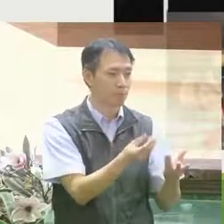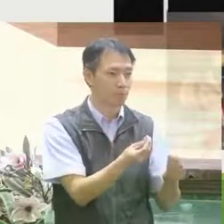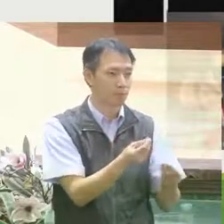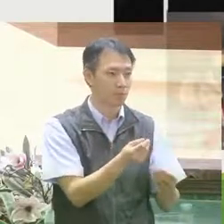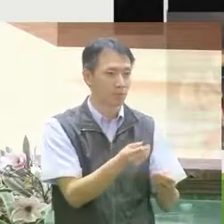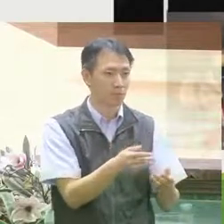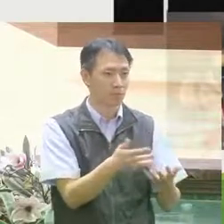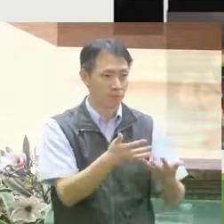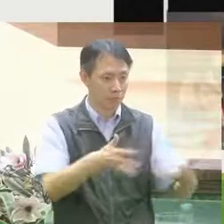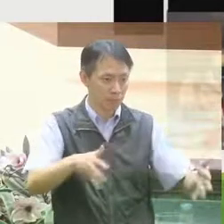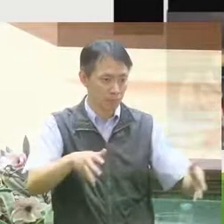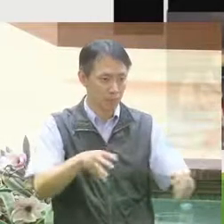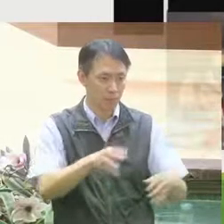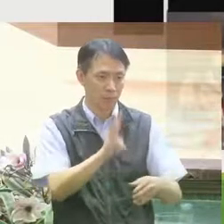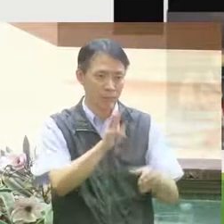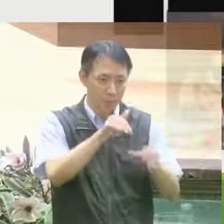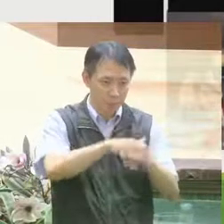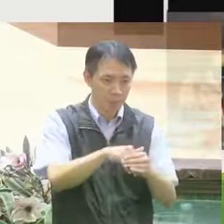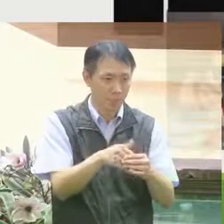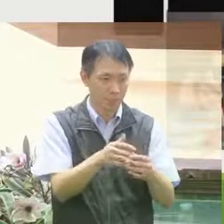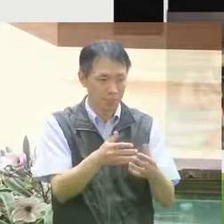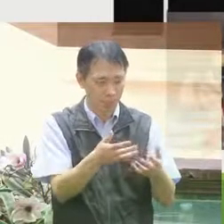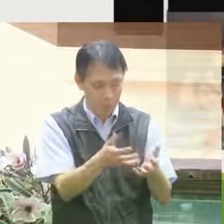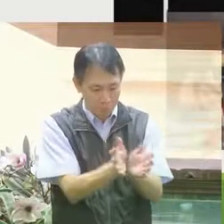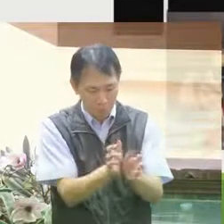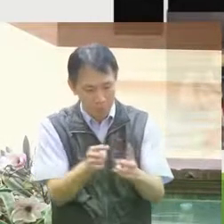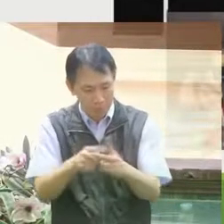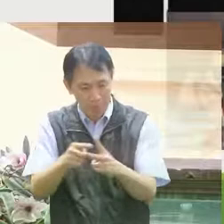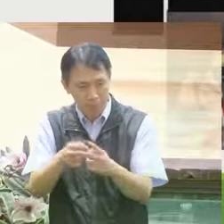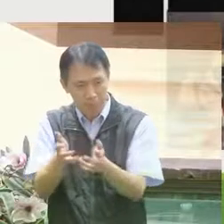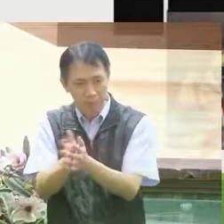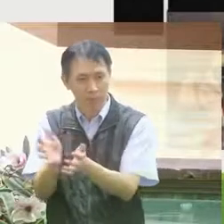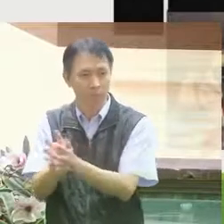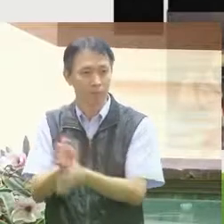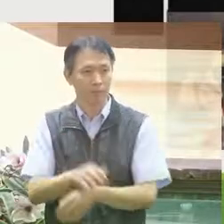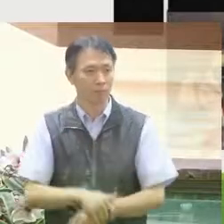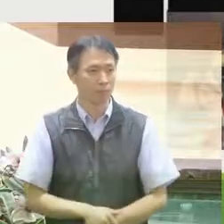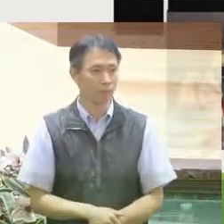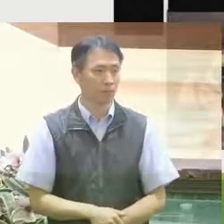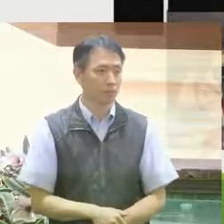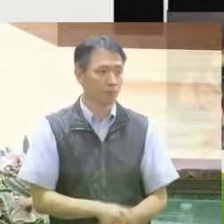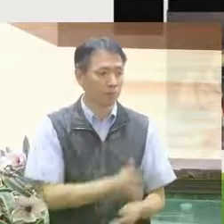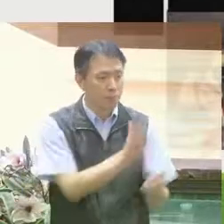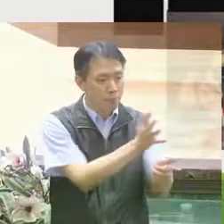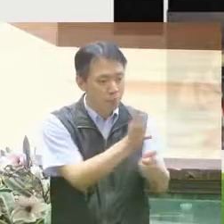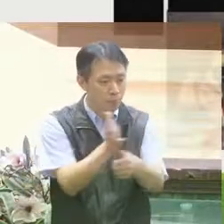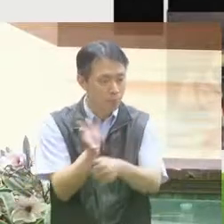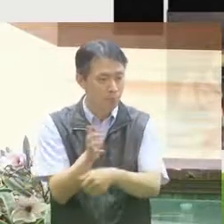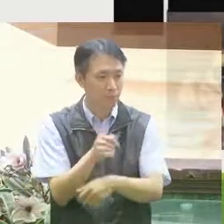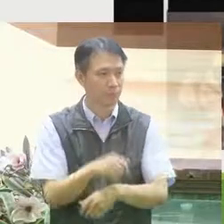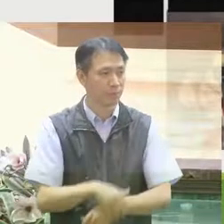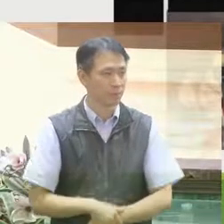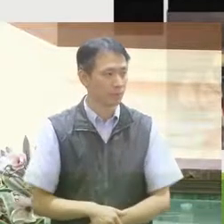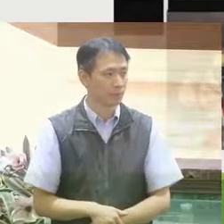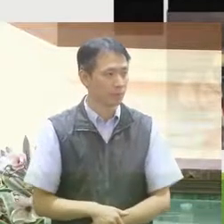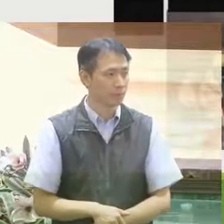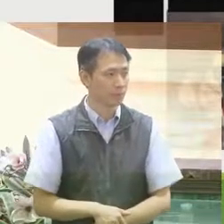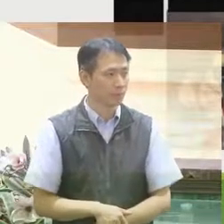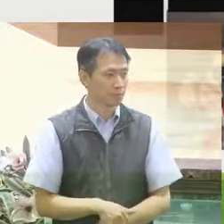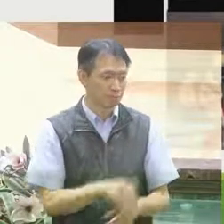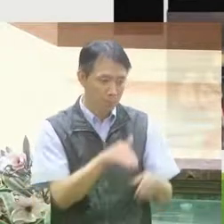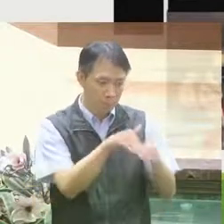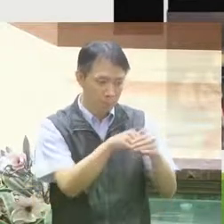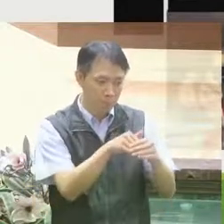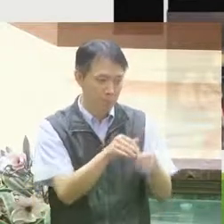多个的微信的聊天群组当中，宣传民间投票的借站就被扭曲成为